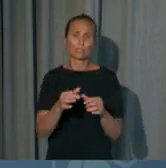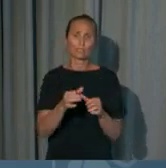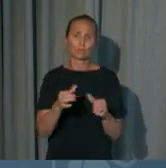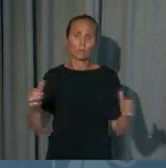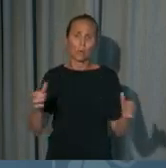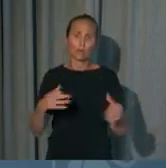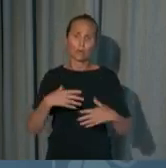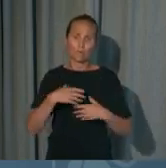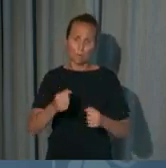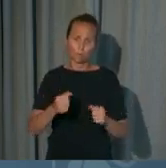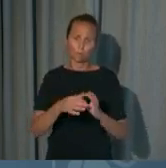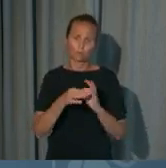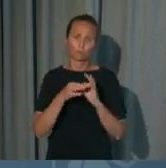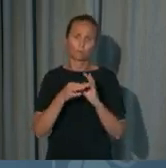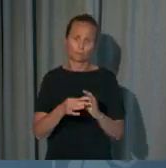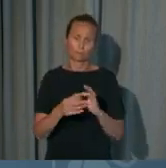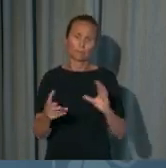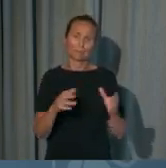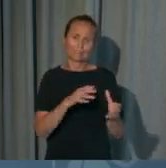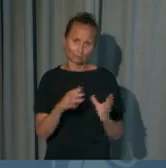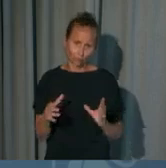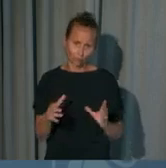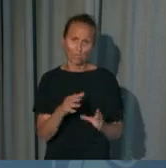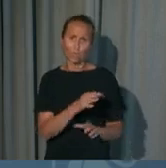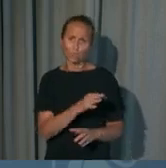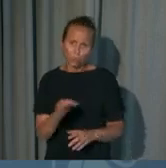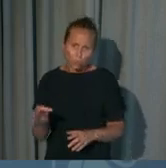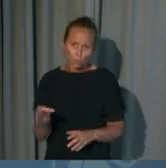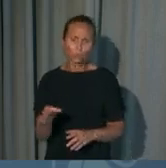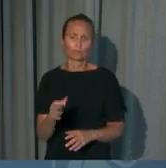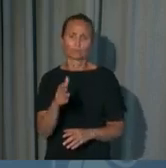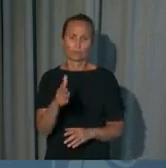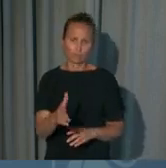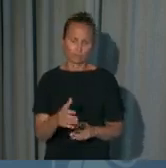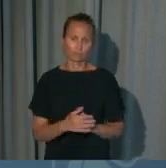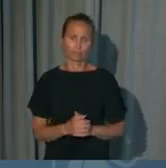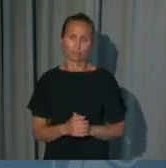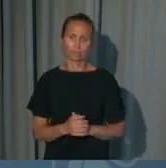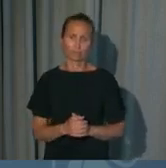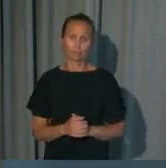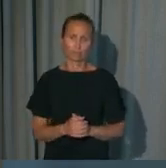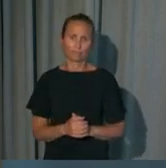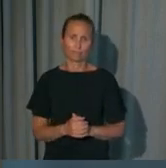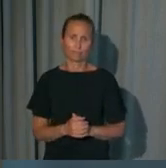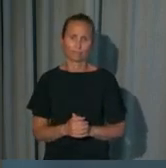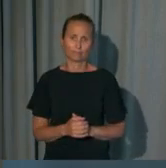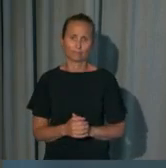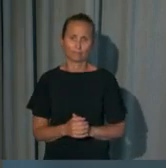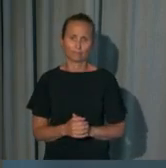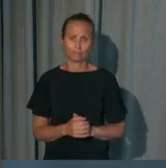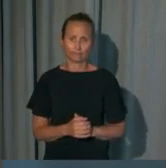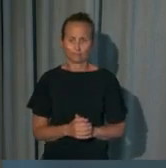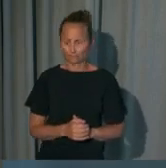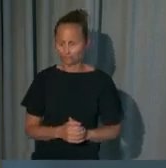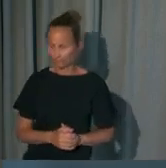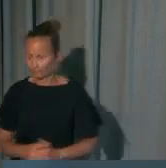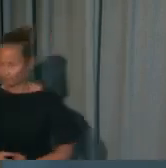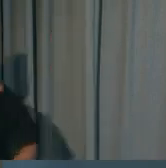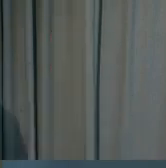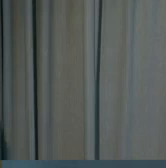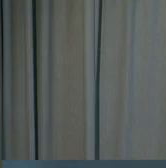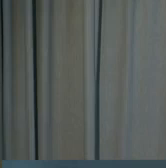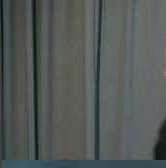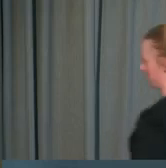mot i denne situasjonen. Tusen takk. Vi gir ordet til kultur-